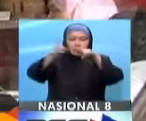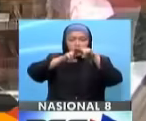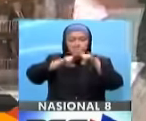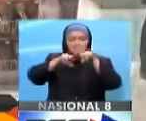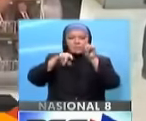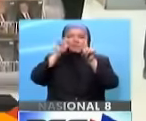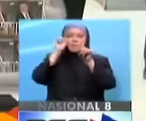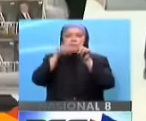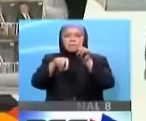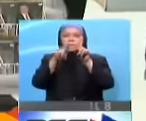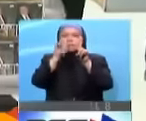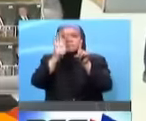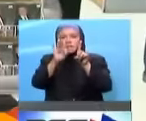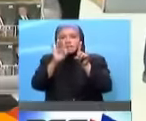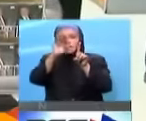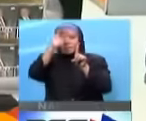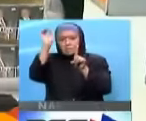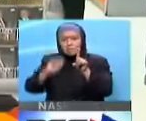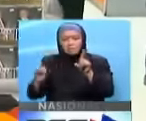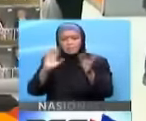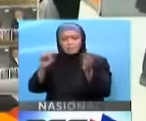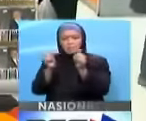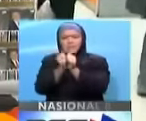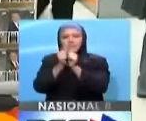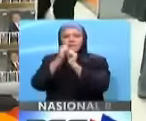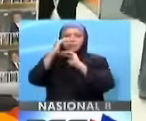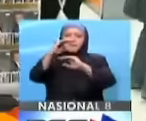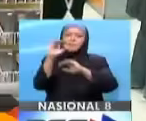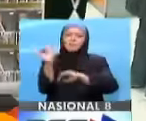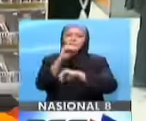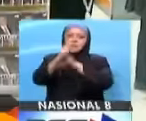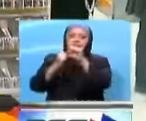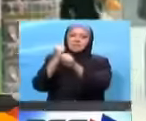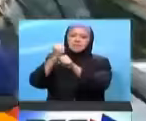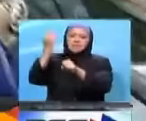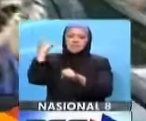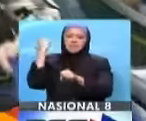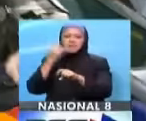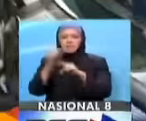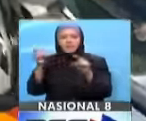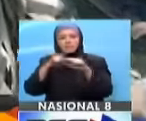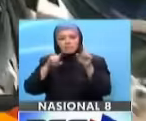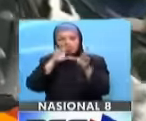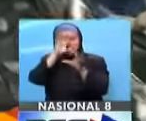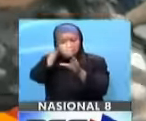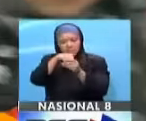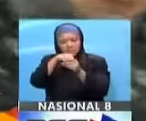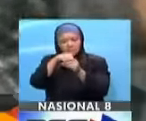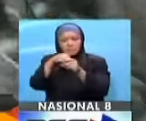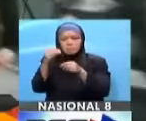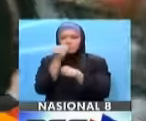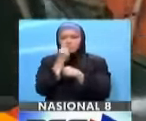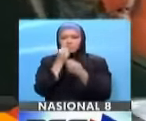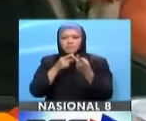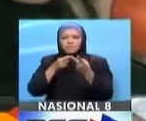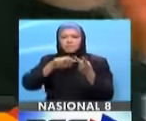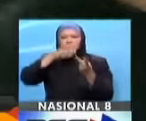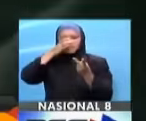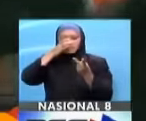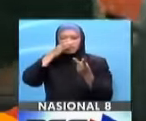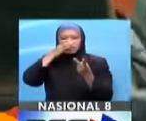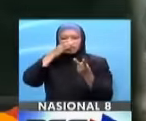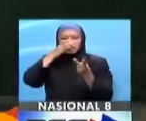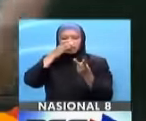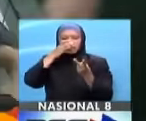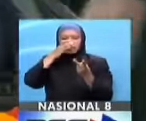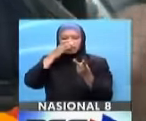sebanyak 1.9% berbanding tempoh yang sama tahun lalu. Ia terdiri daripada makanan dan minuman bukan